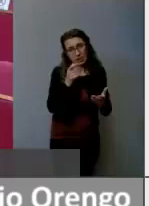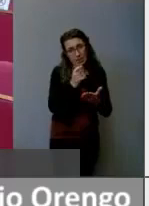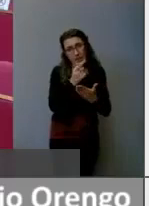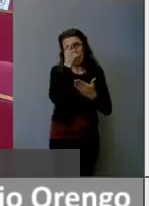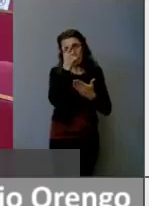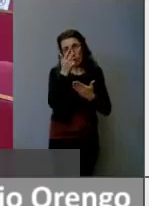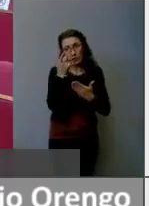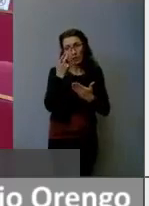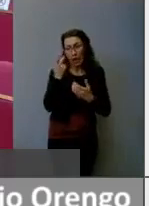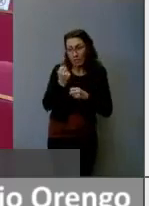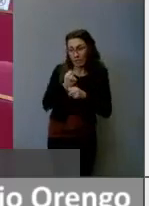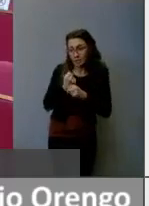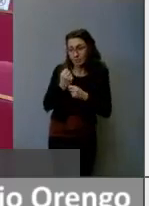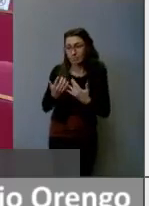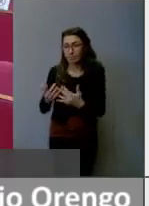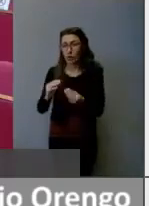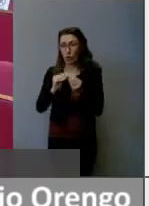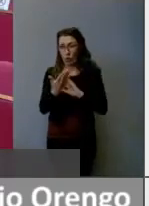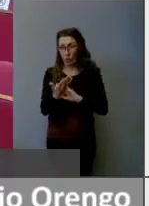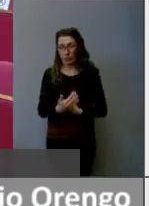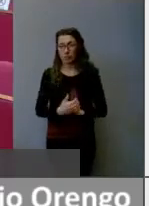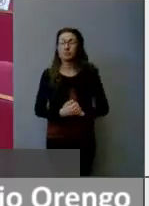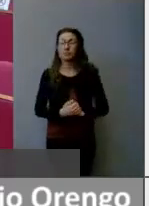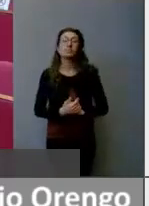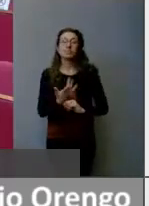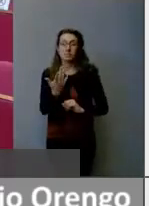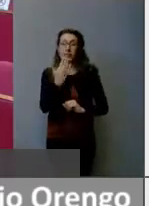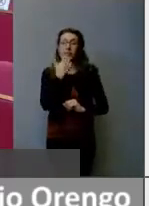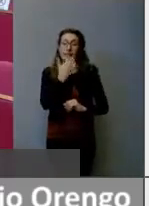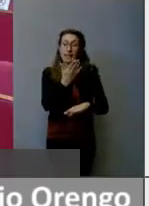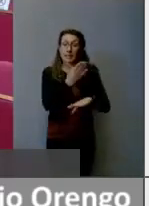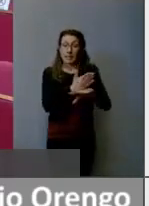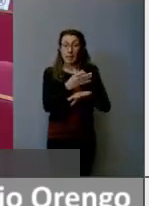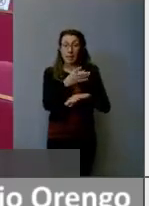Grazie consigliere Pallelunga, prego assessore per la risposta.